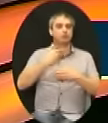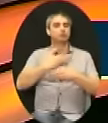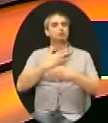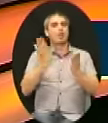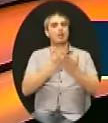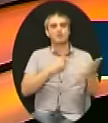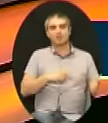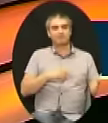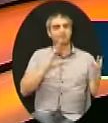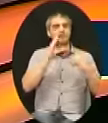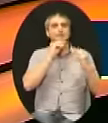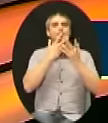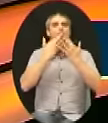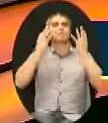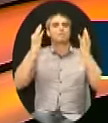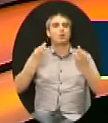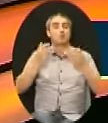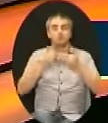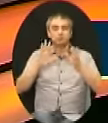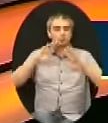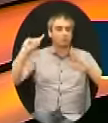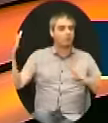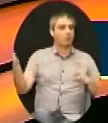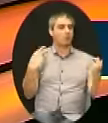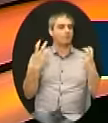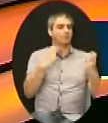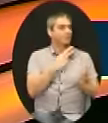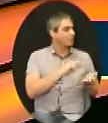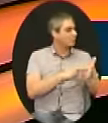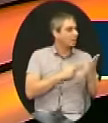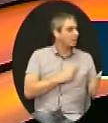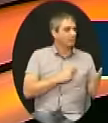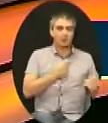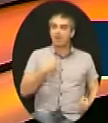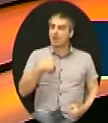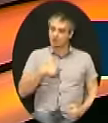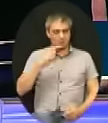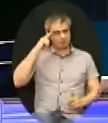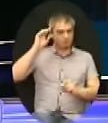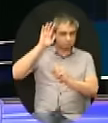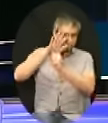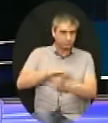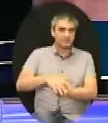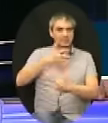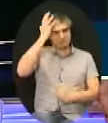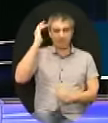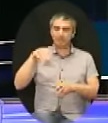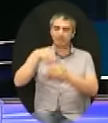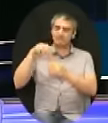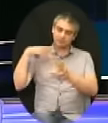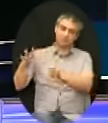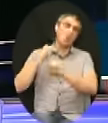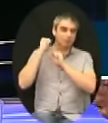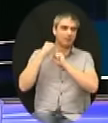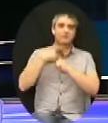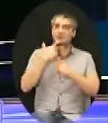הנגב, ומדברים בצורה ברורה ופותחים את השערים שלנו. פוליטי, תן לי את המהלך הפוליטי שלך. בפוליטיקה אנחנו הולכים על הראש של יאיר לפיד, לוקחים את המצביעים,